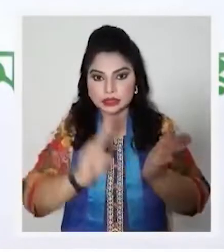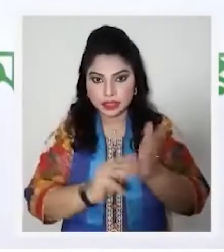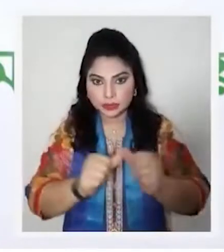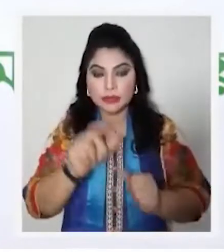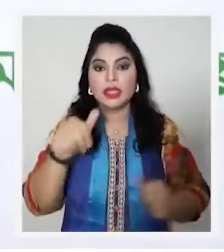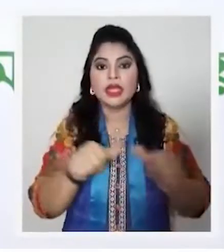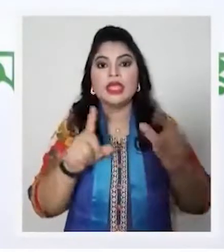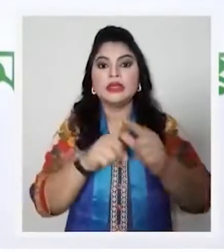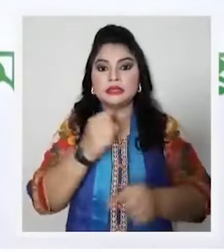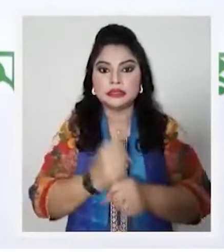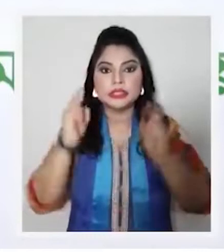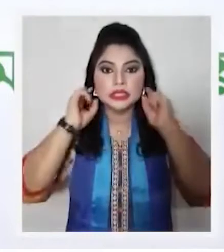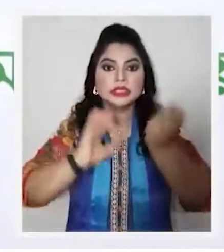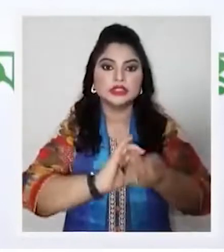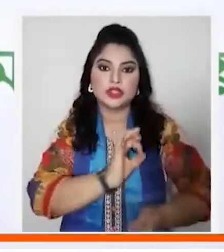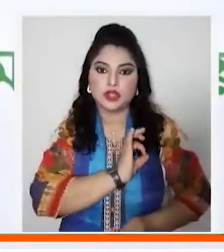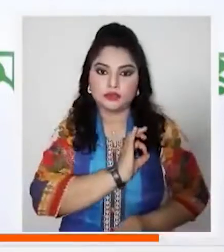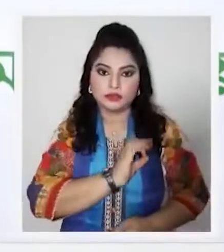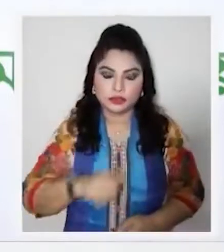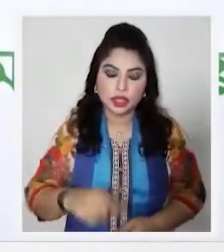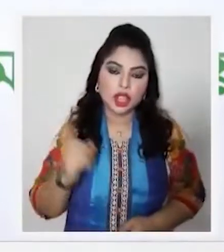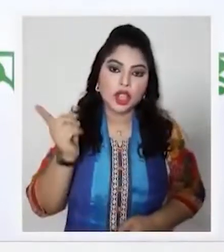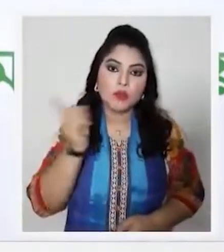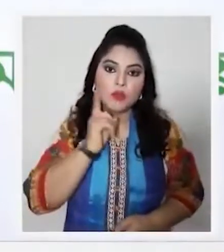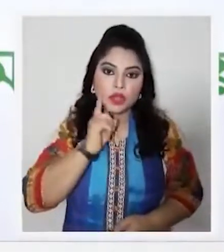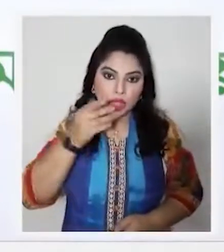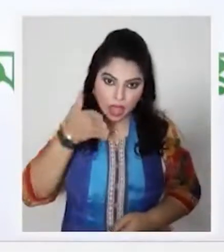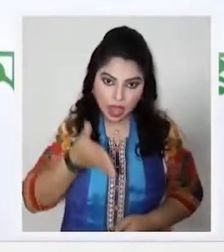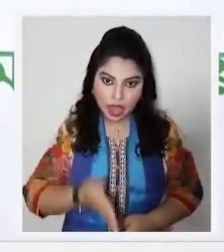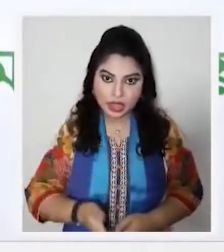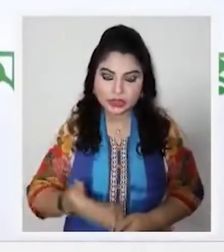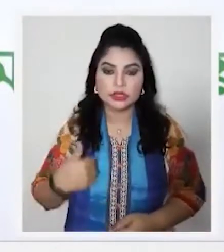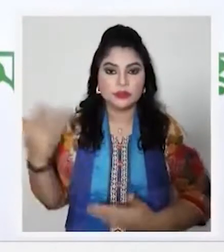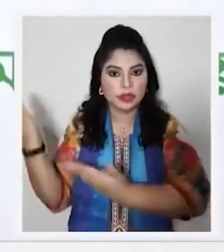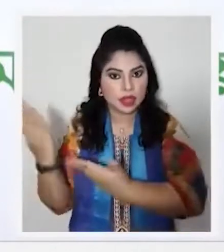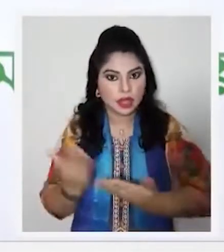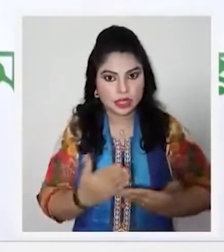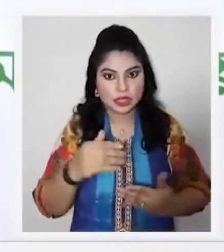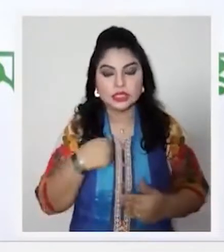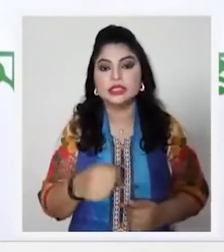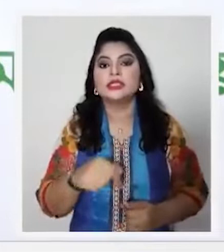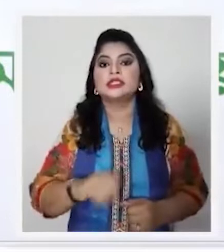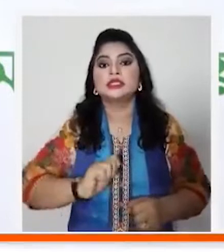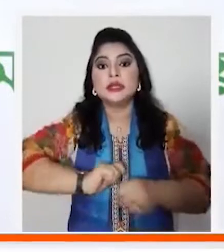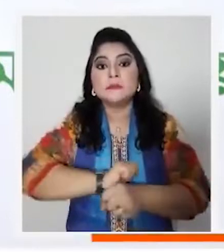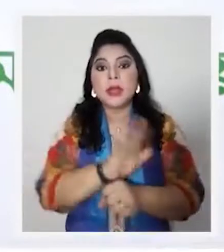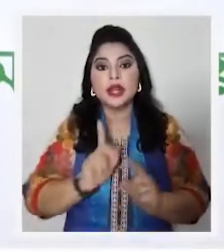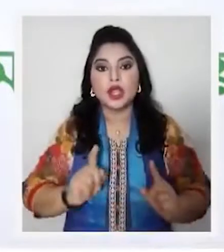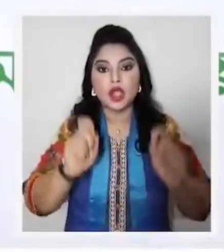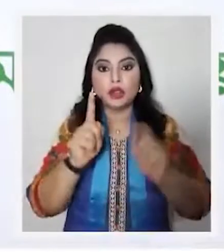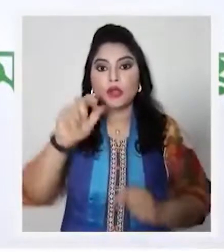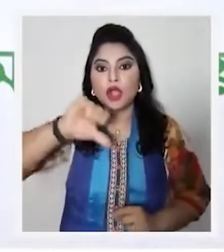আসসালামু আলাইকুম। আমি অধ্যাপক ডাক্তার নাসিমা সুলতানা, অতিরিক্ত মহাপরিচালক প্রশাসন স্বাস্থ্য অধিদপ্তর। প্রতিদিনের মতো